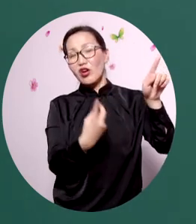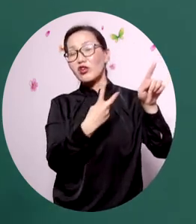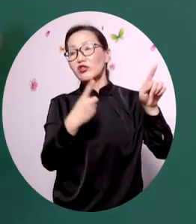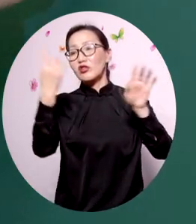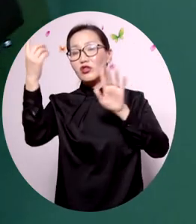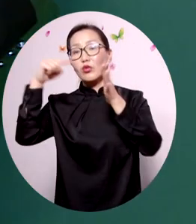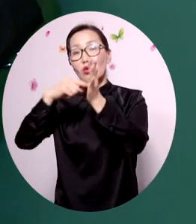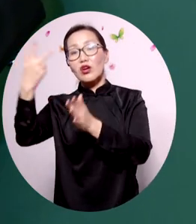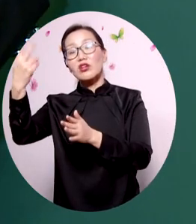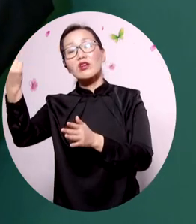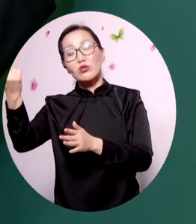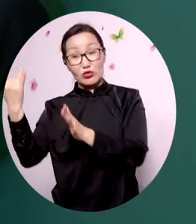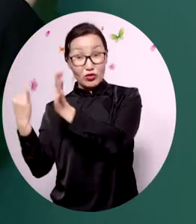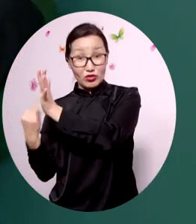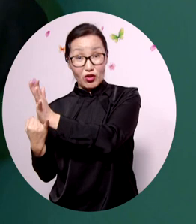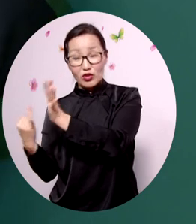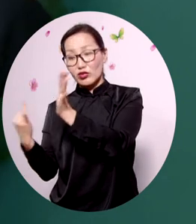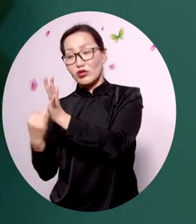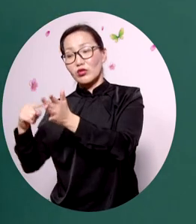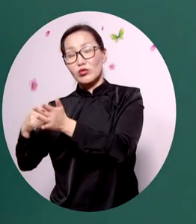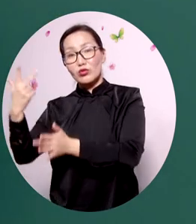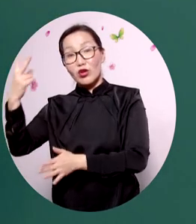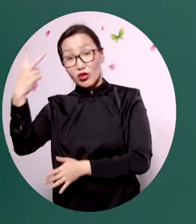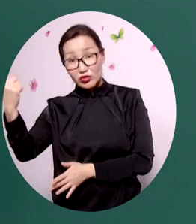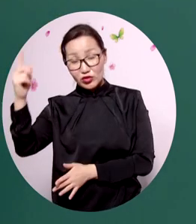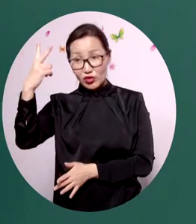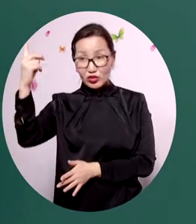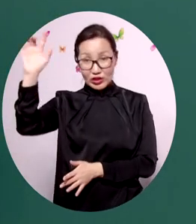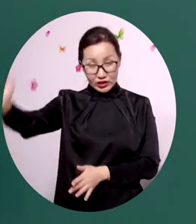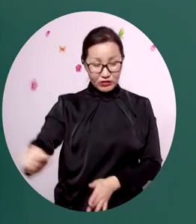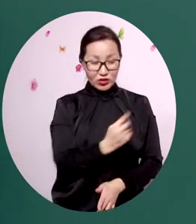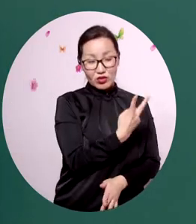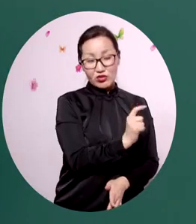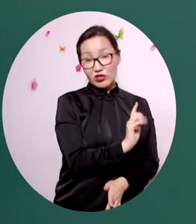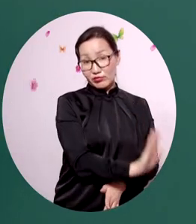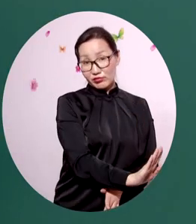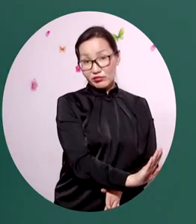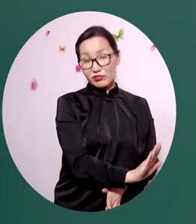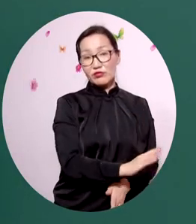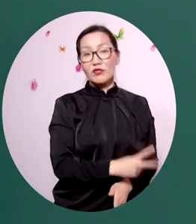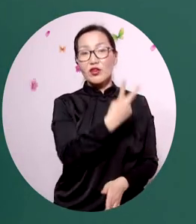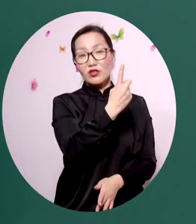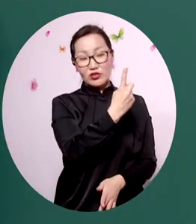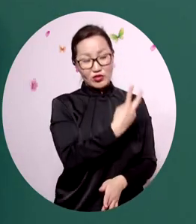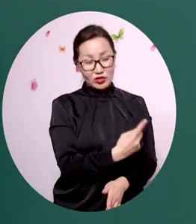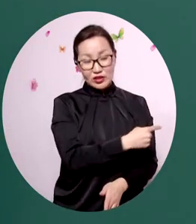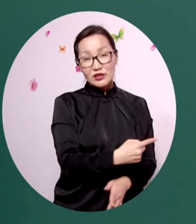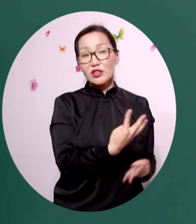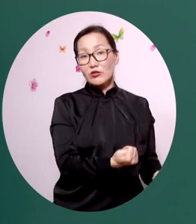багтана. 37, 21. 21-с 21-ийг